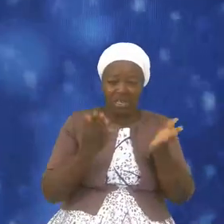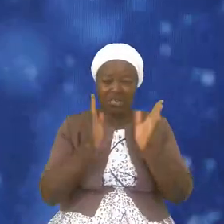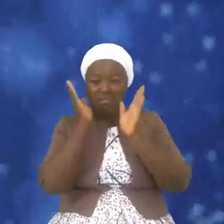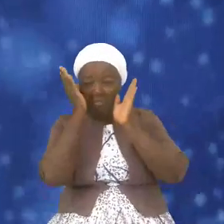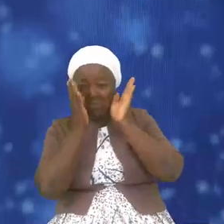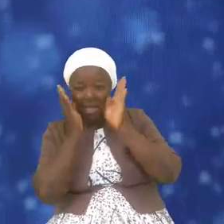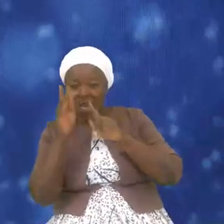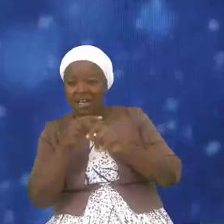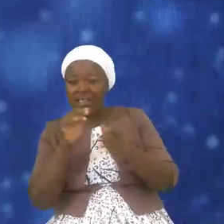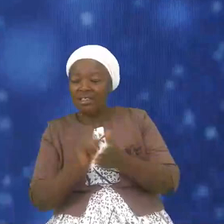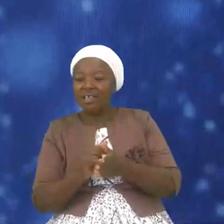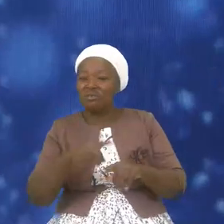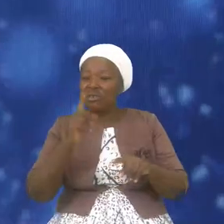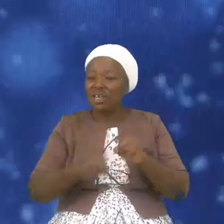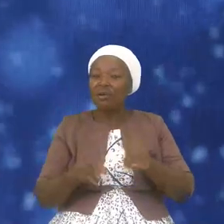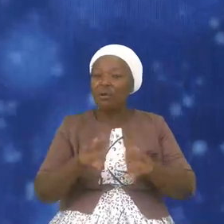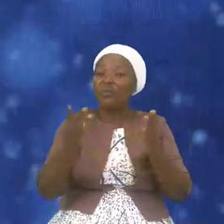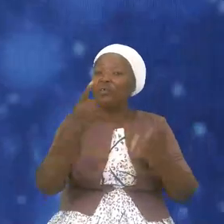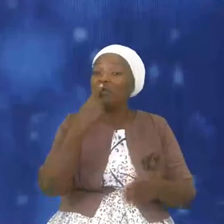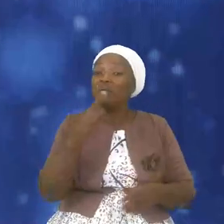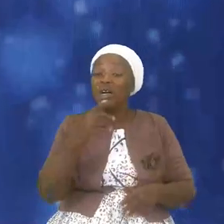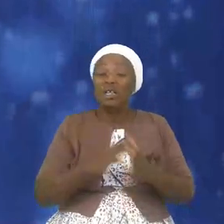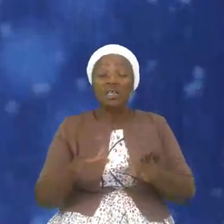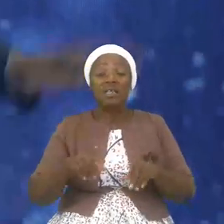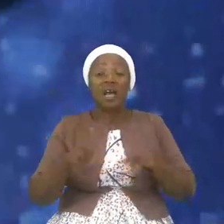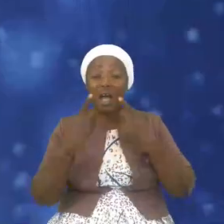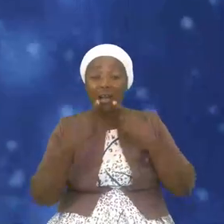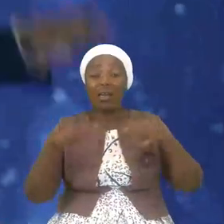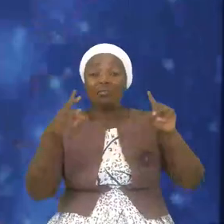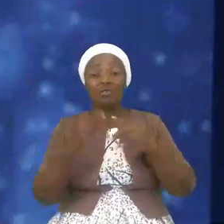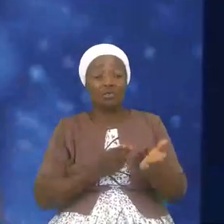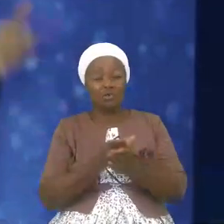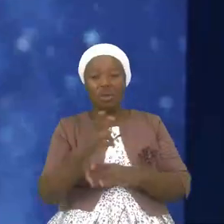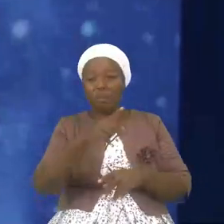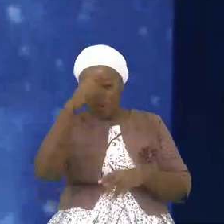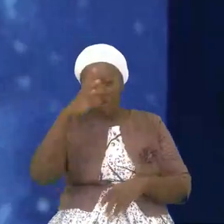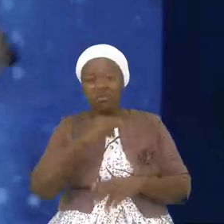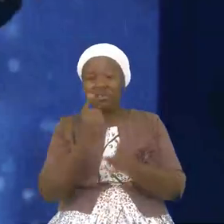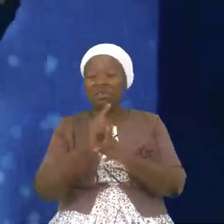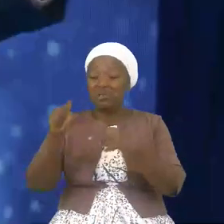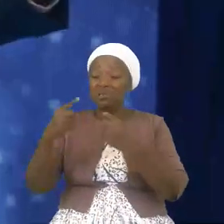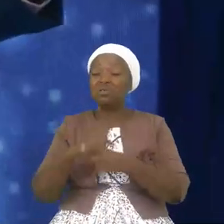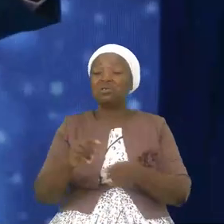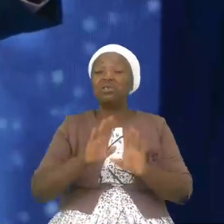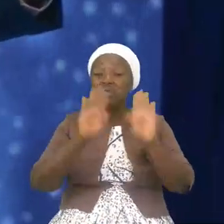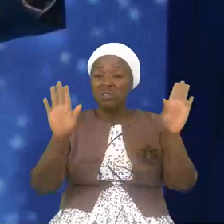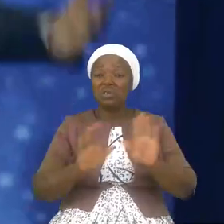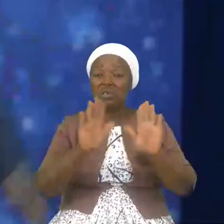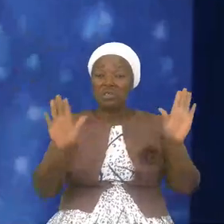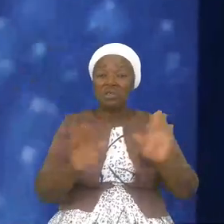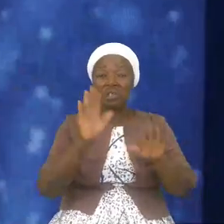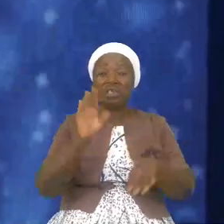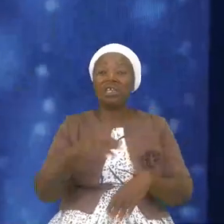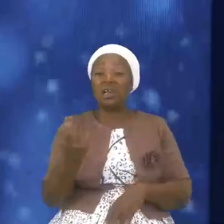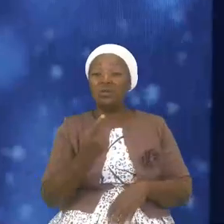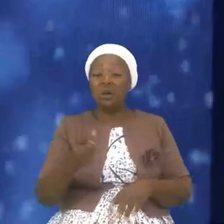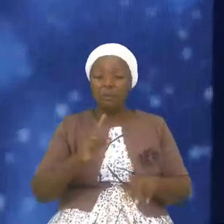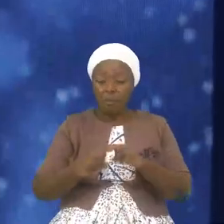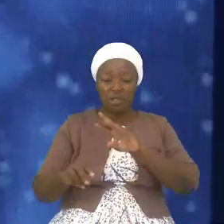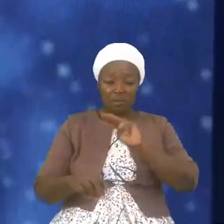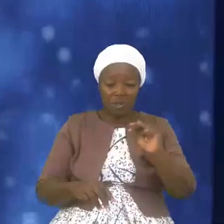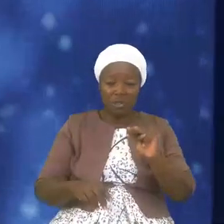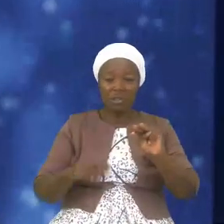plus à ouvrir la bouche pour déclarer la vérité. Maintenant tu es un chrétien de dimanche, dimanche, lundi, mardi, mercredi, jeudi, vendredi, samedi. Tu